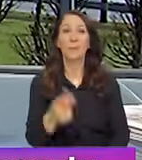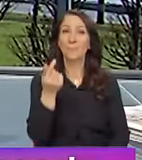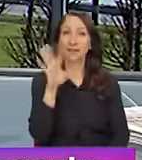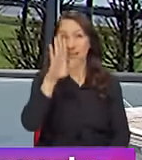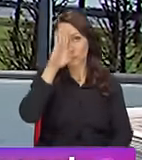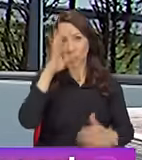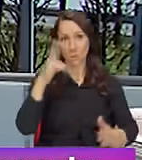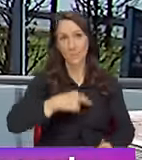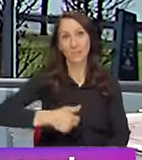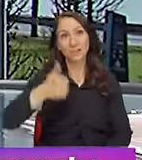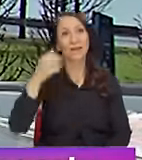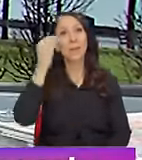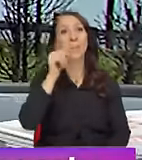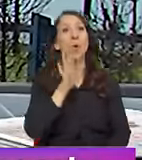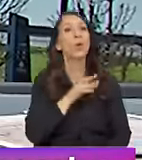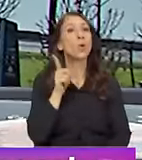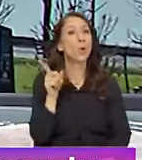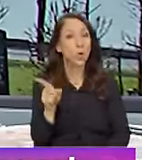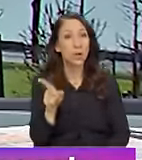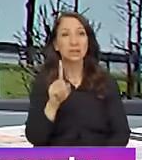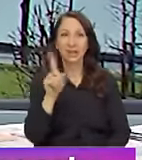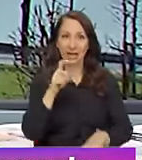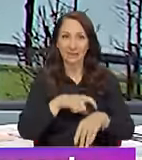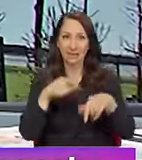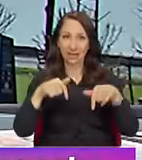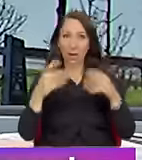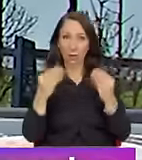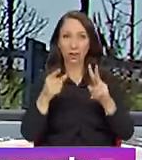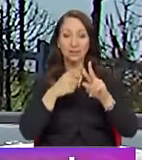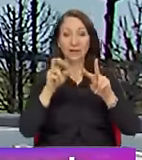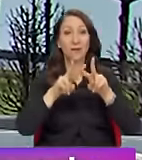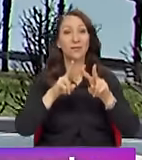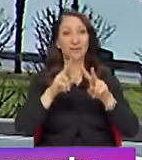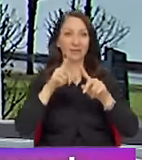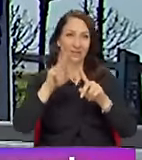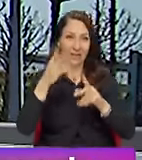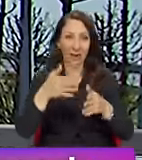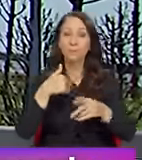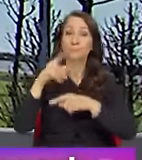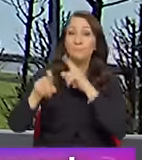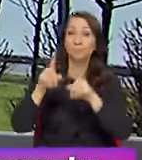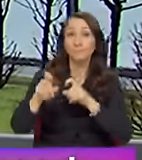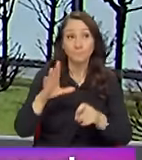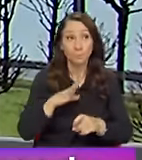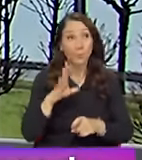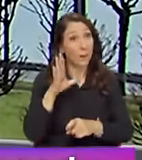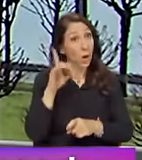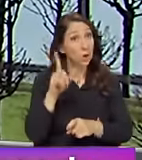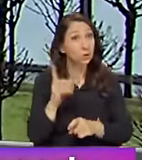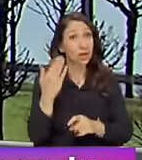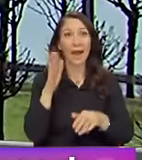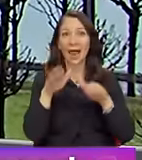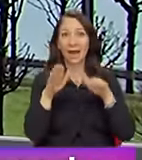Birazdan İstanbul Büyükşehir Belediye Başkanı Ekrem İmamoğlu Çalar Saati olacak. Nav ekranlarında sorularımızı soracağız kendisine. Ama